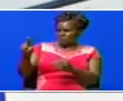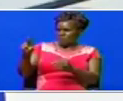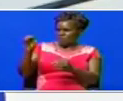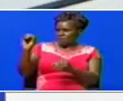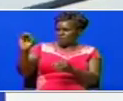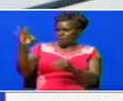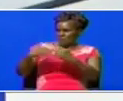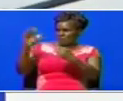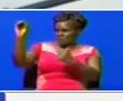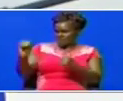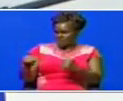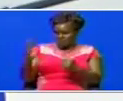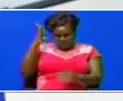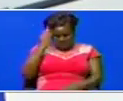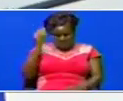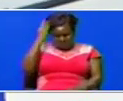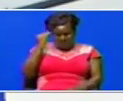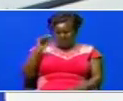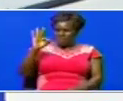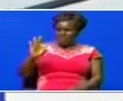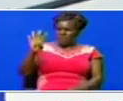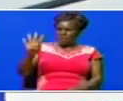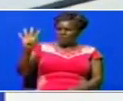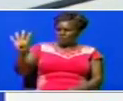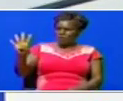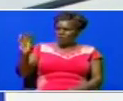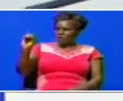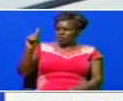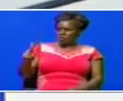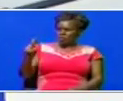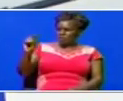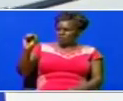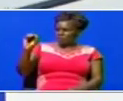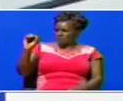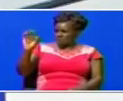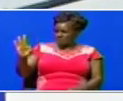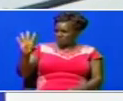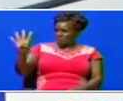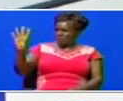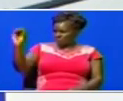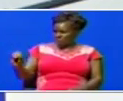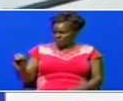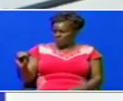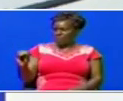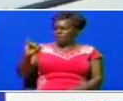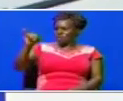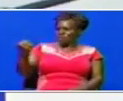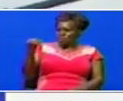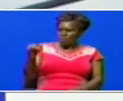0.08%. Mohamed Dida, 344, 0.03%. Shakalaka